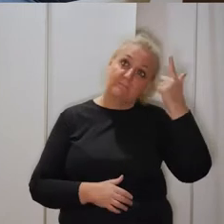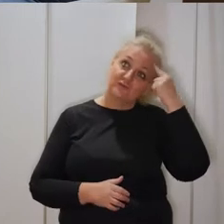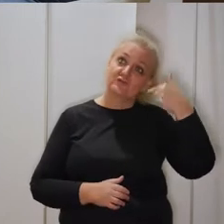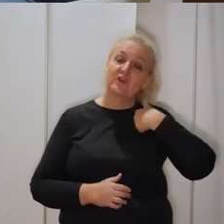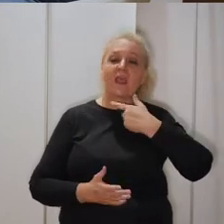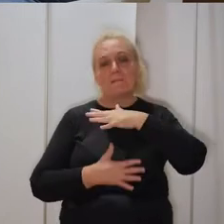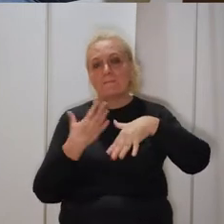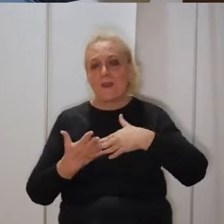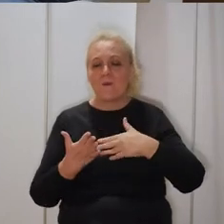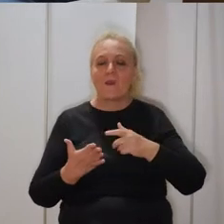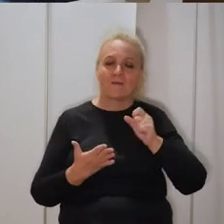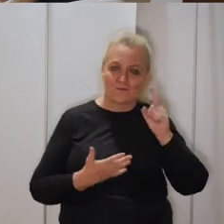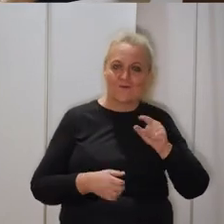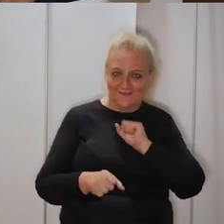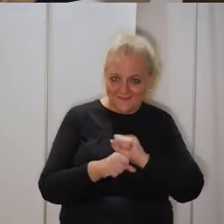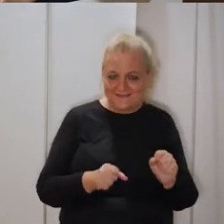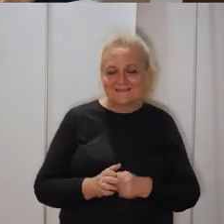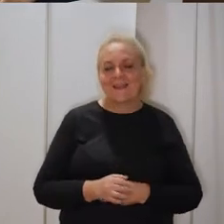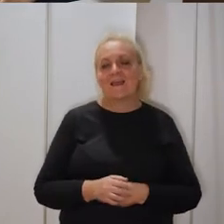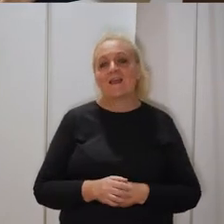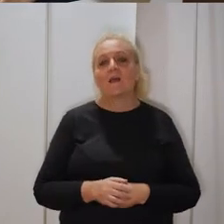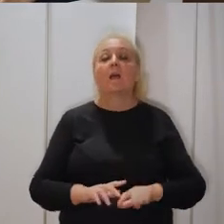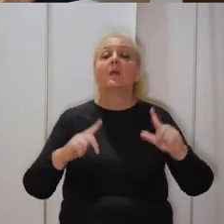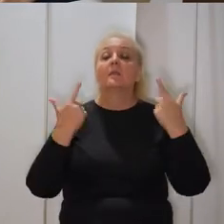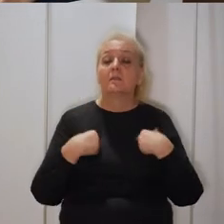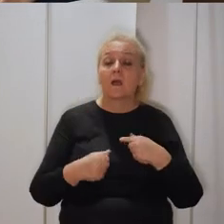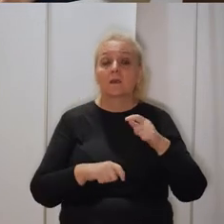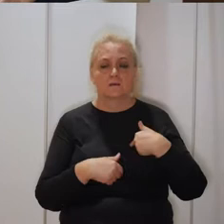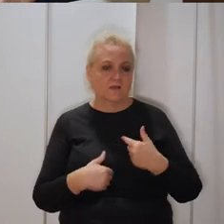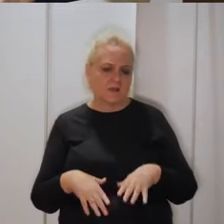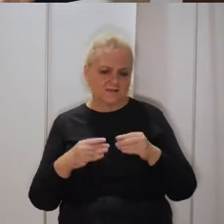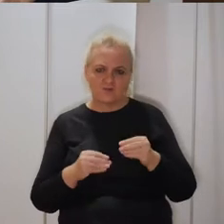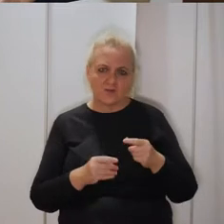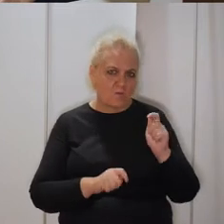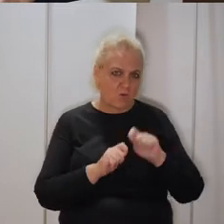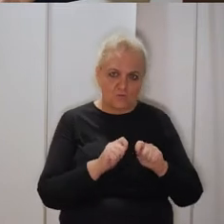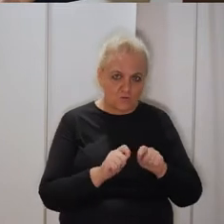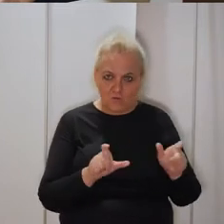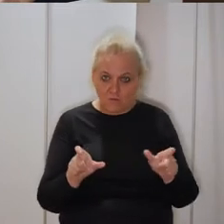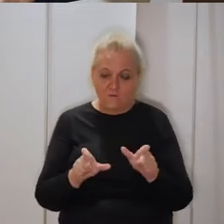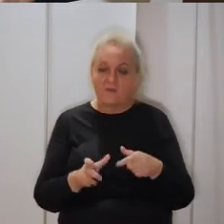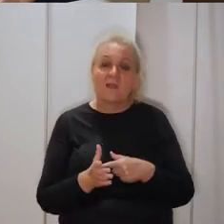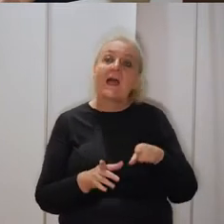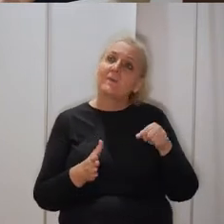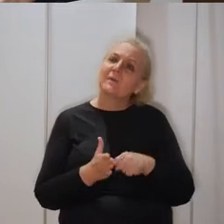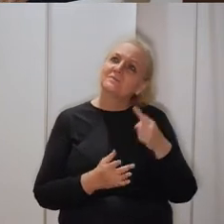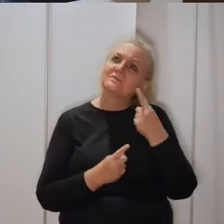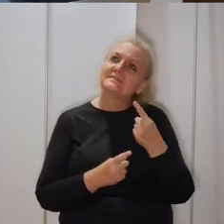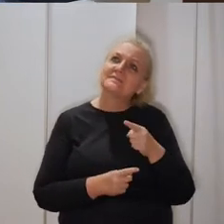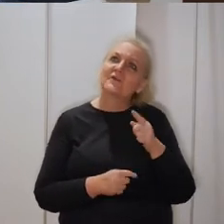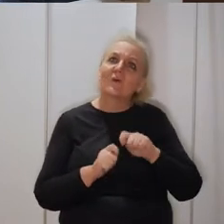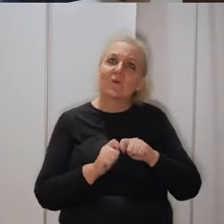pojawia się z innej strony niż ja, to nagle zaczynam kontrolować i zastanawiam się właśnie ta kontrola, jeżeli chodzi o ziny, i to